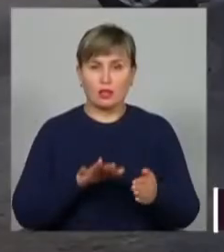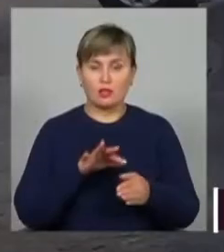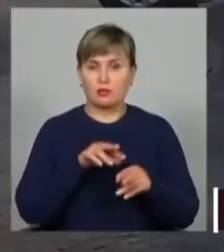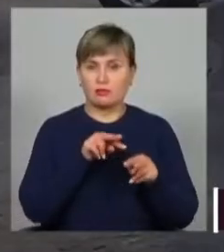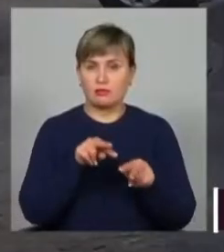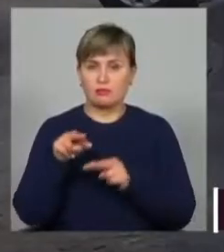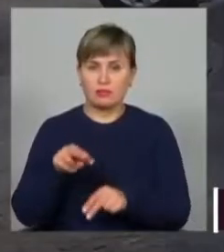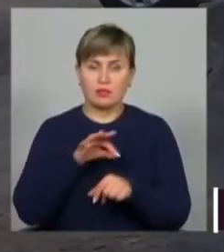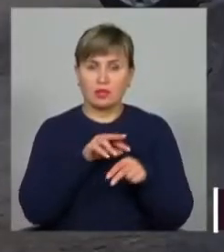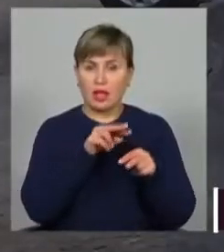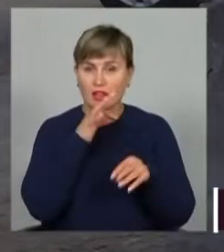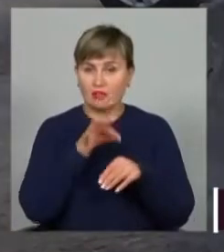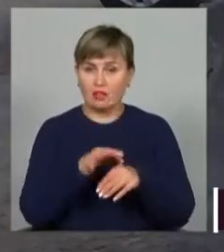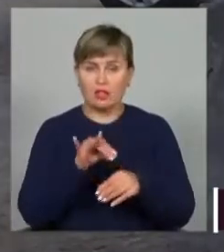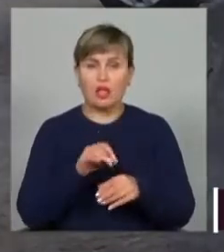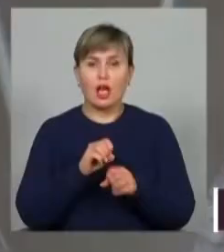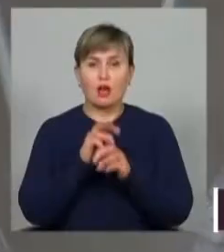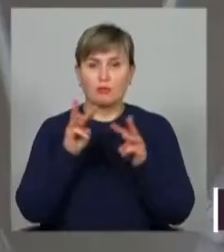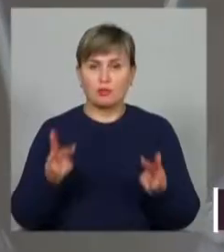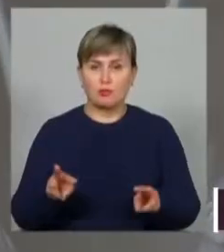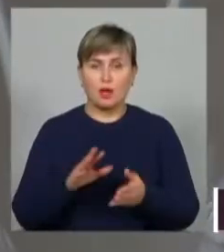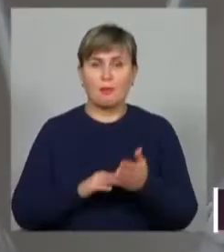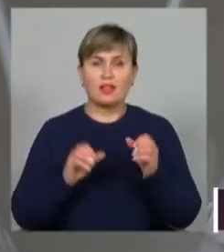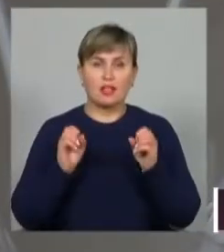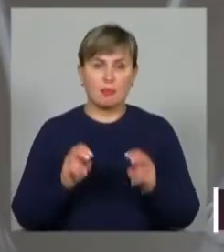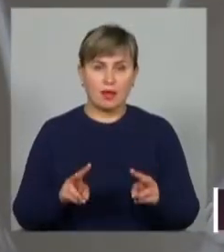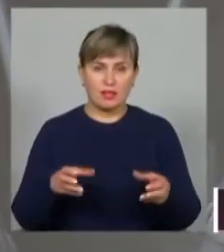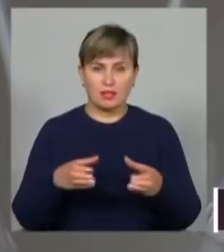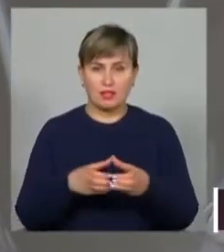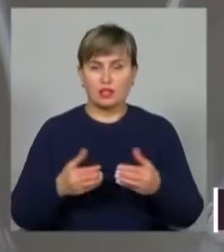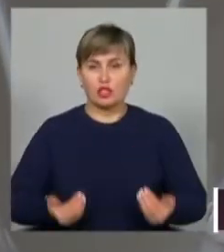усиленную службу и обеспечивать безопасность жителей, отметили в штабе.